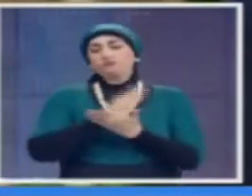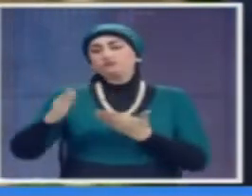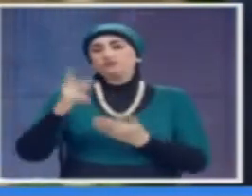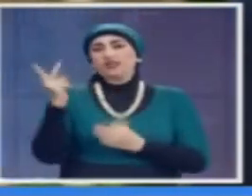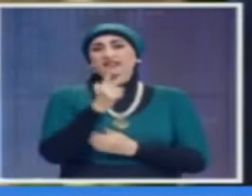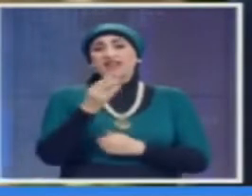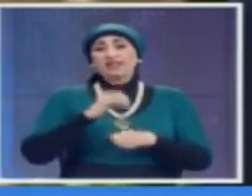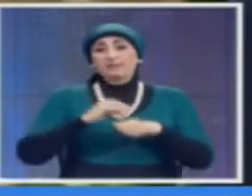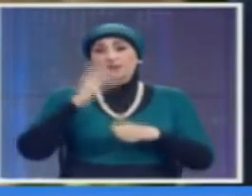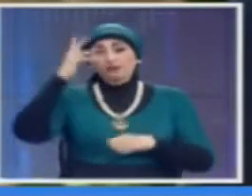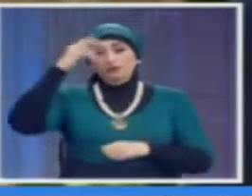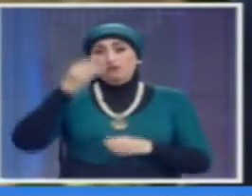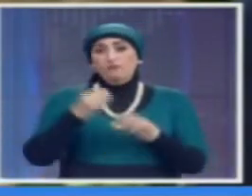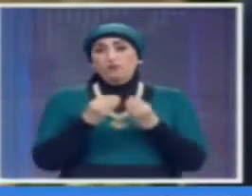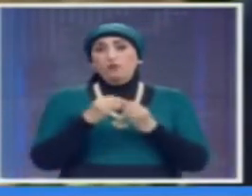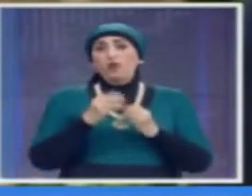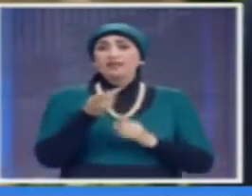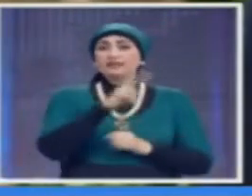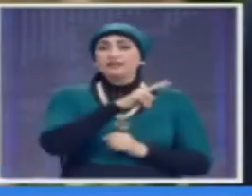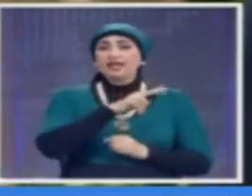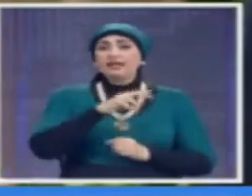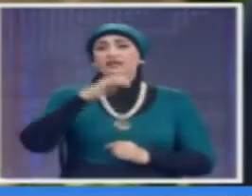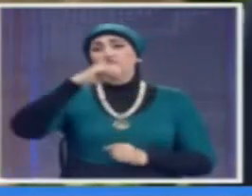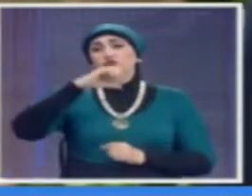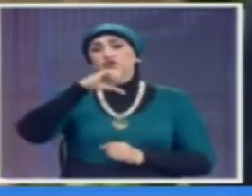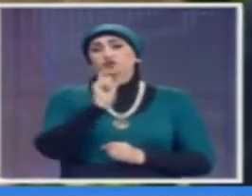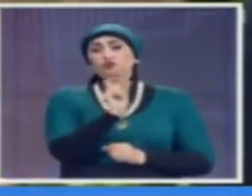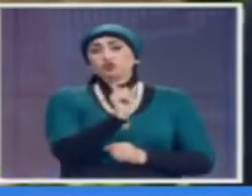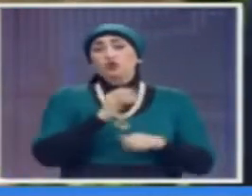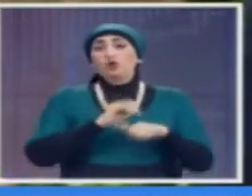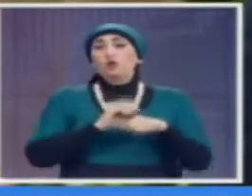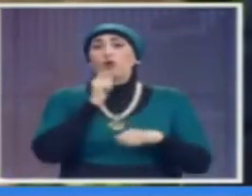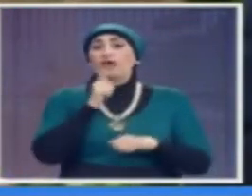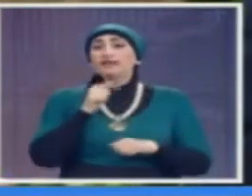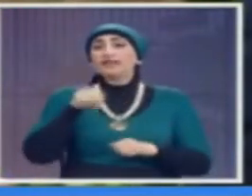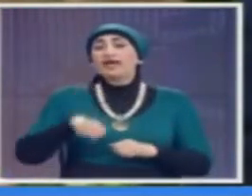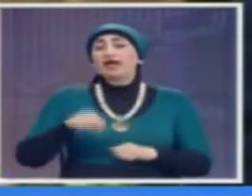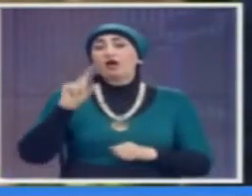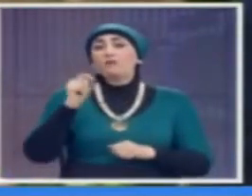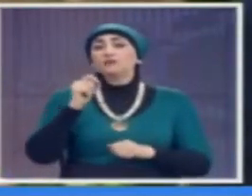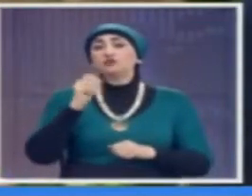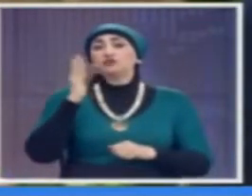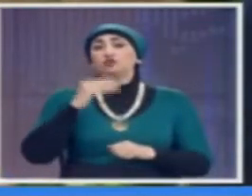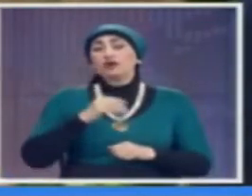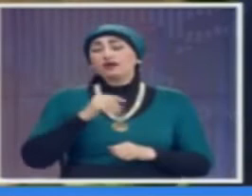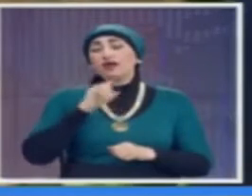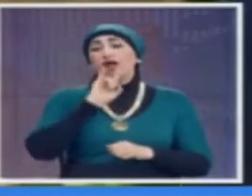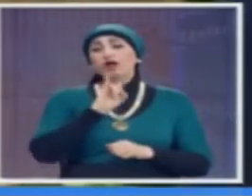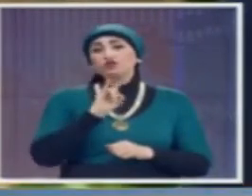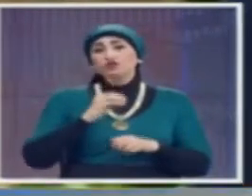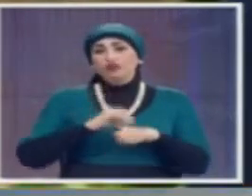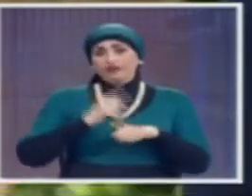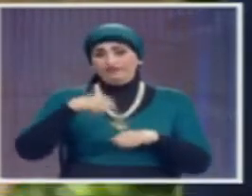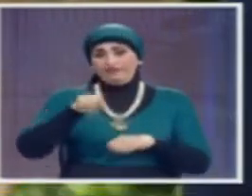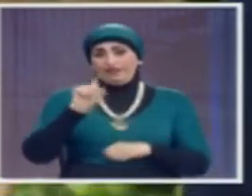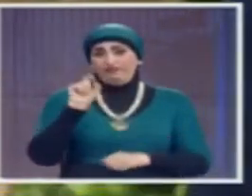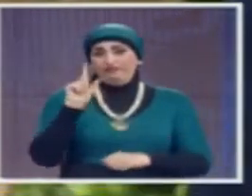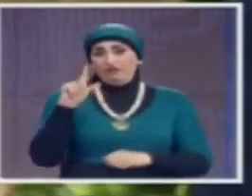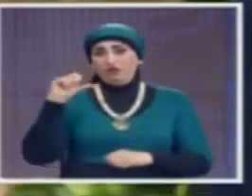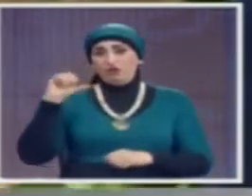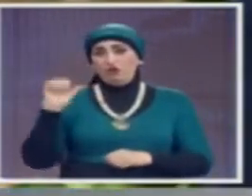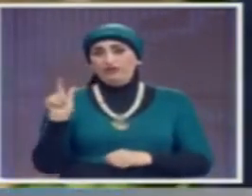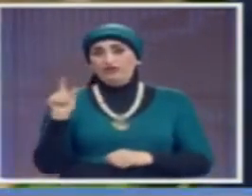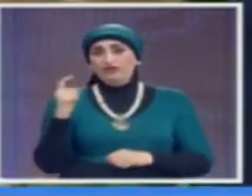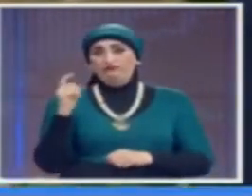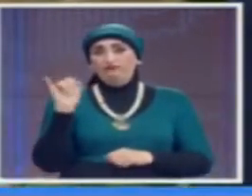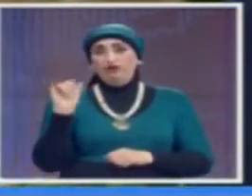بين الرئيس الأمريكي دونالد ترامب ومنافسه الديمقراطي جو بايدن والمقررة يوم 15 من أكتوبر الجاري في ميامي